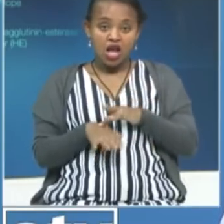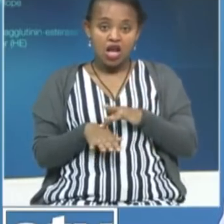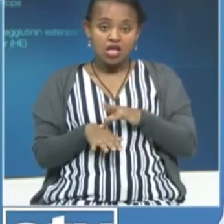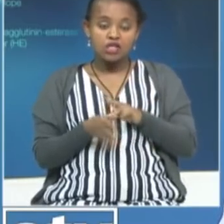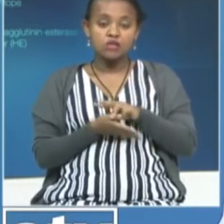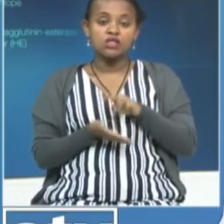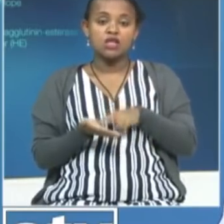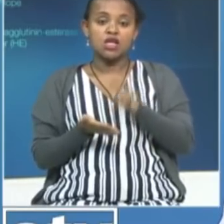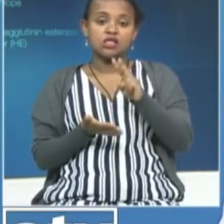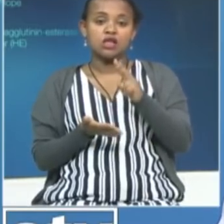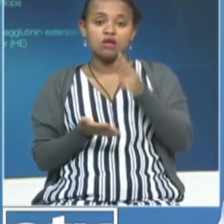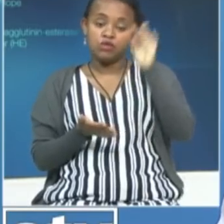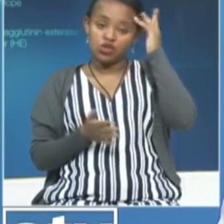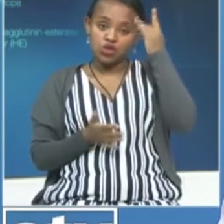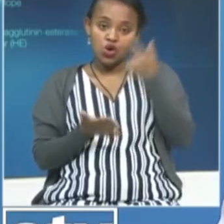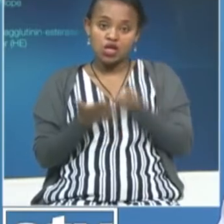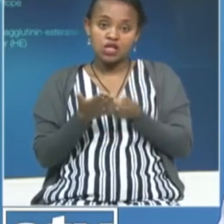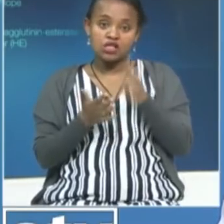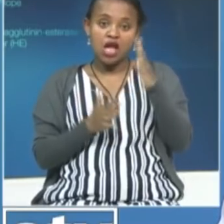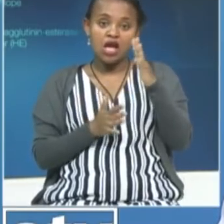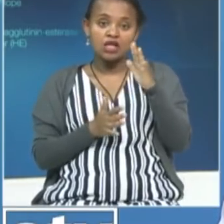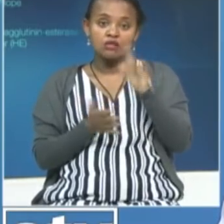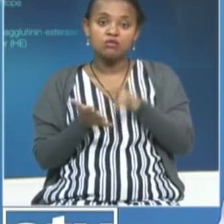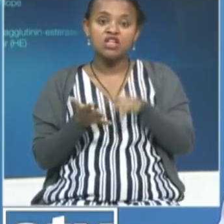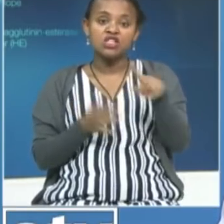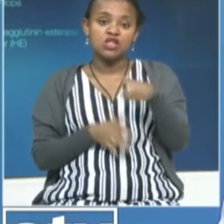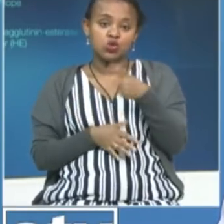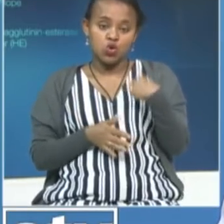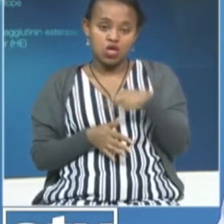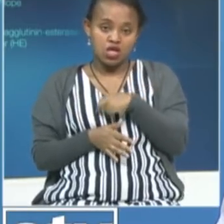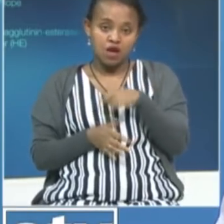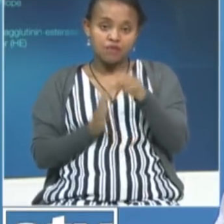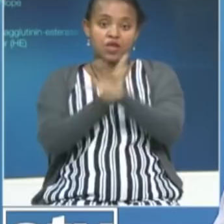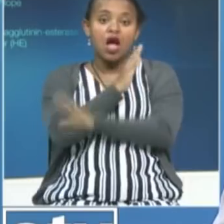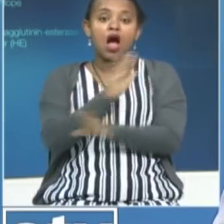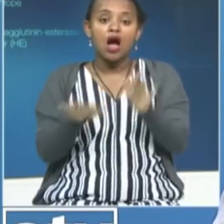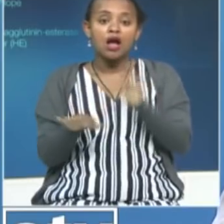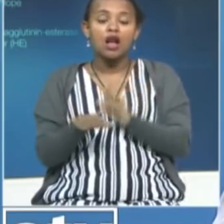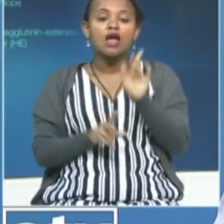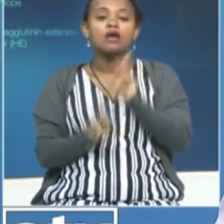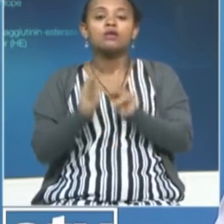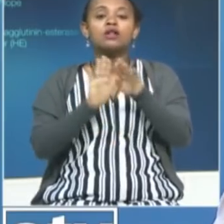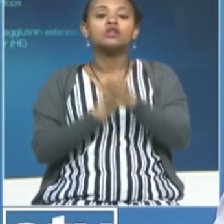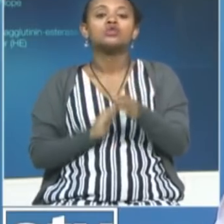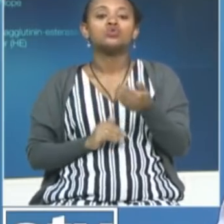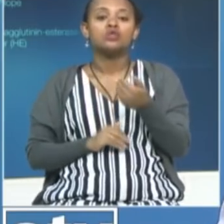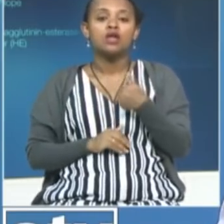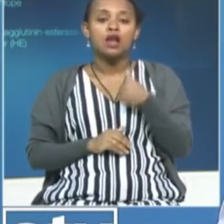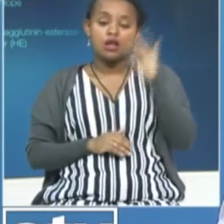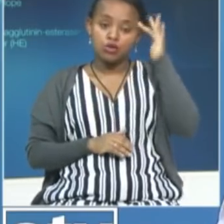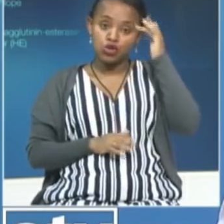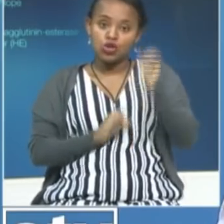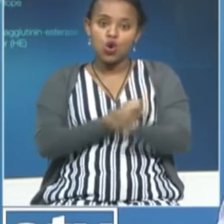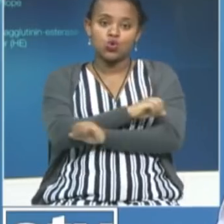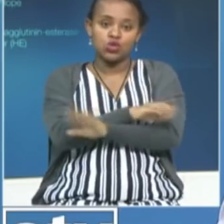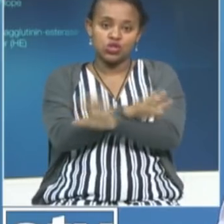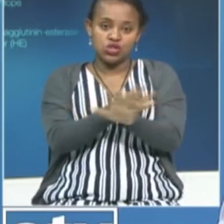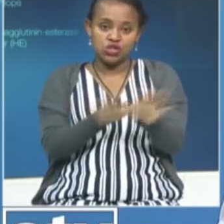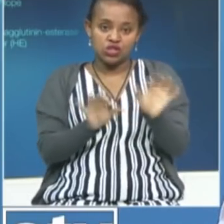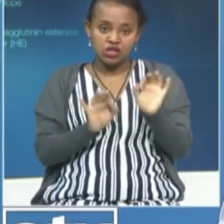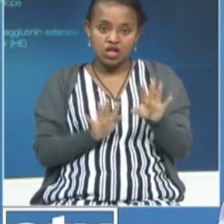መነሻው ከእንደዚህ አይነት መነሻ ስለሆነ እኛም ሀገር ላይ እንግዲህ አሁን ማህበረሰብ ውስጥ ያለ የበሽታ ስርጭት